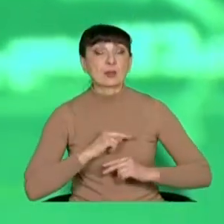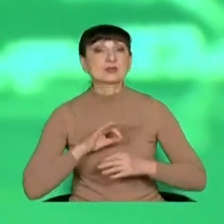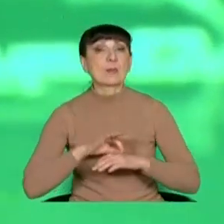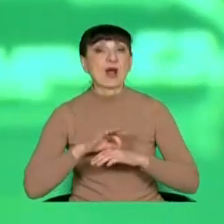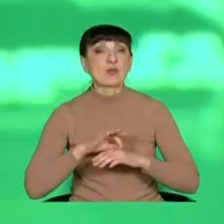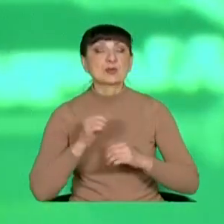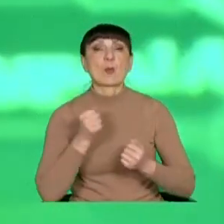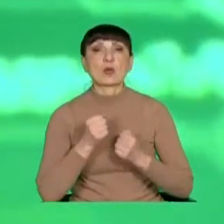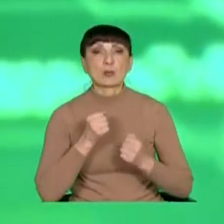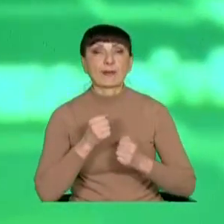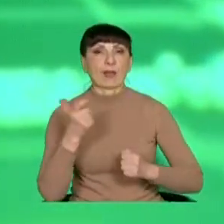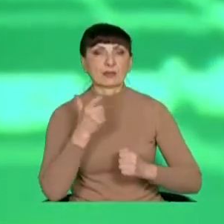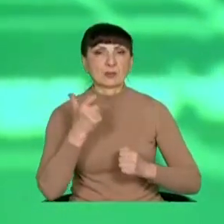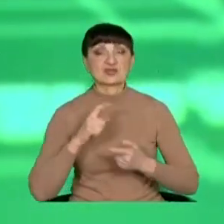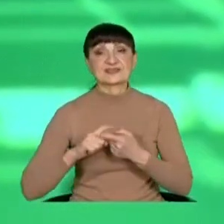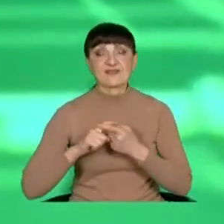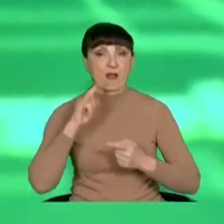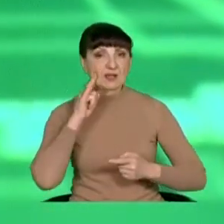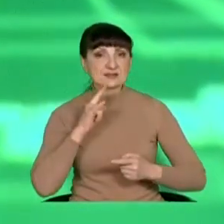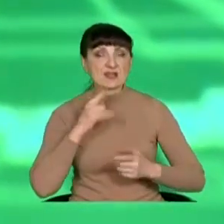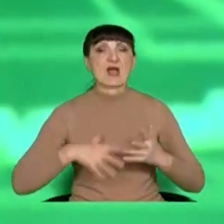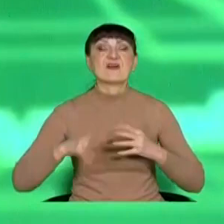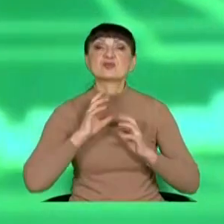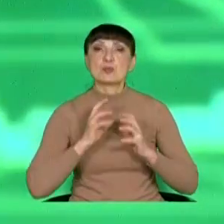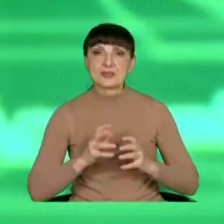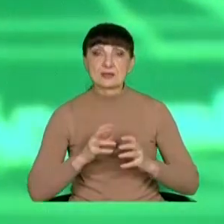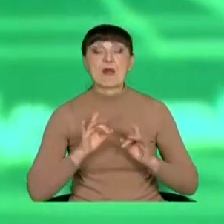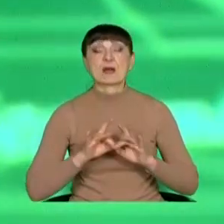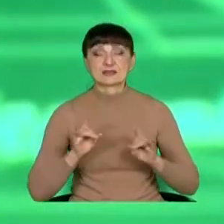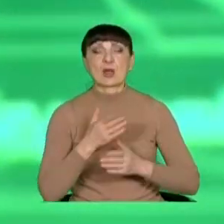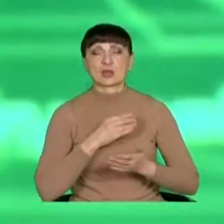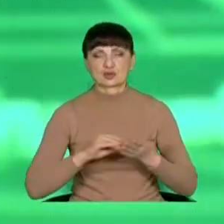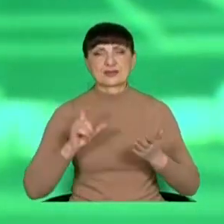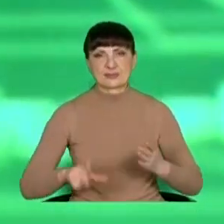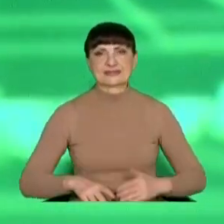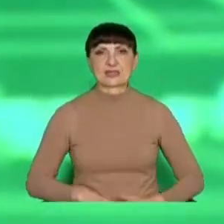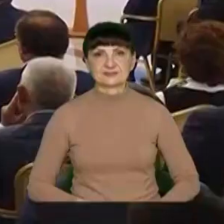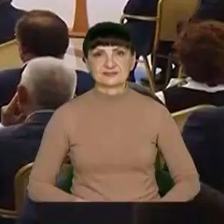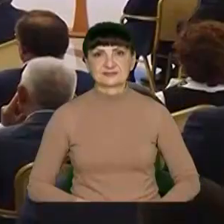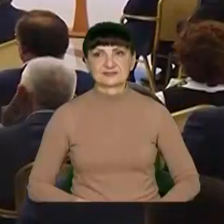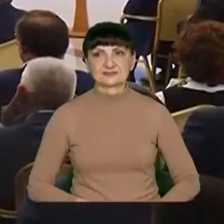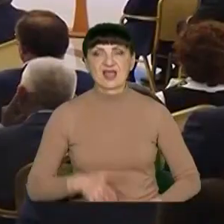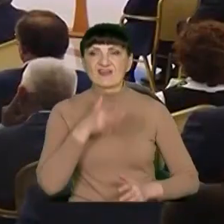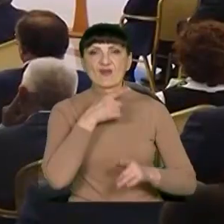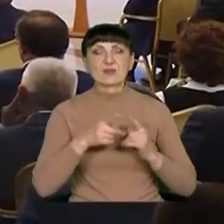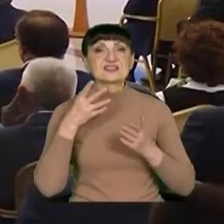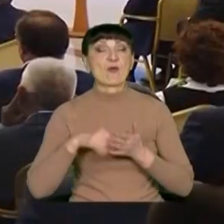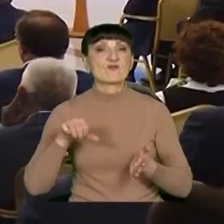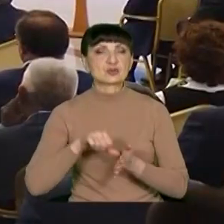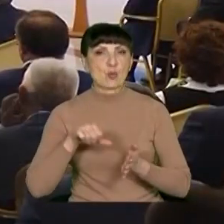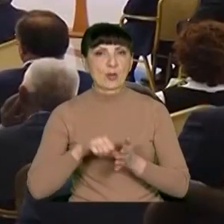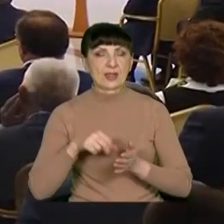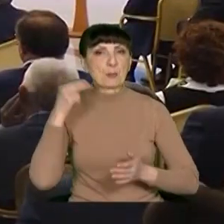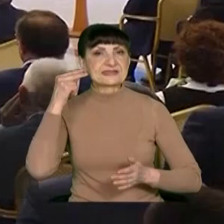проводится по укреплению экономических связей Казахстана во всем мире, расскажет Мира Альжанова. Во время своих выступлений